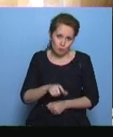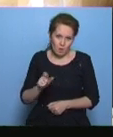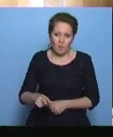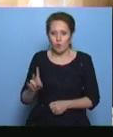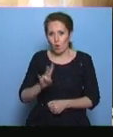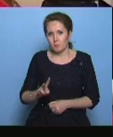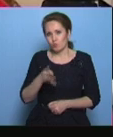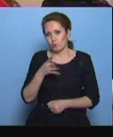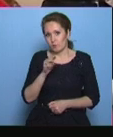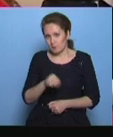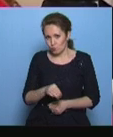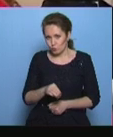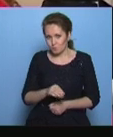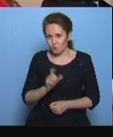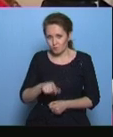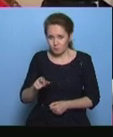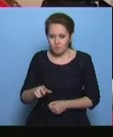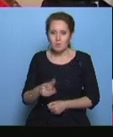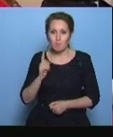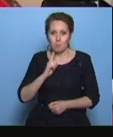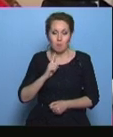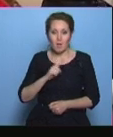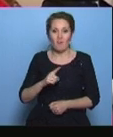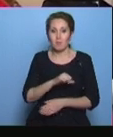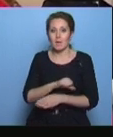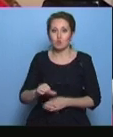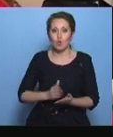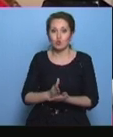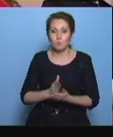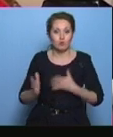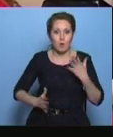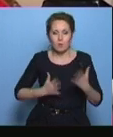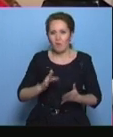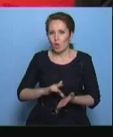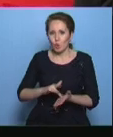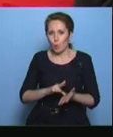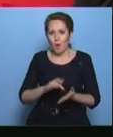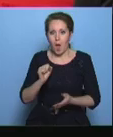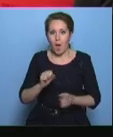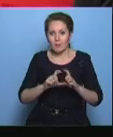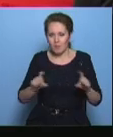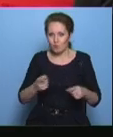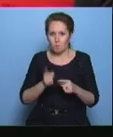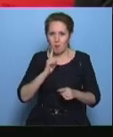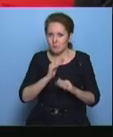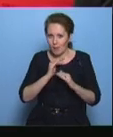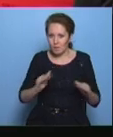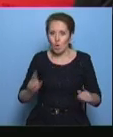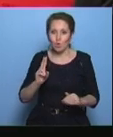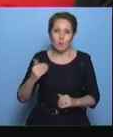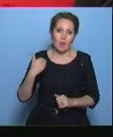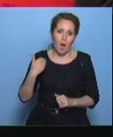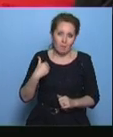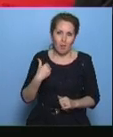порядка 4000. Пока в миграционной службе ажиотаж, в турагентствах затишье. Тех, кто решил провести эти новогодние каникулы в теплых краях,